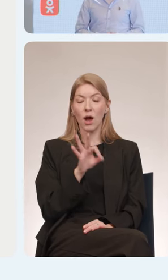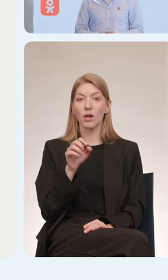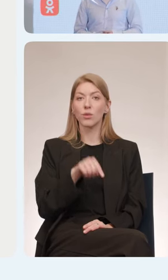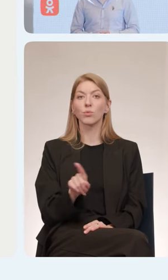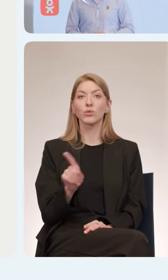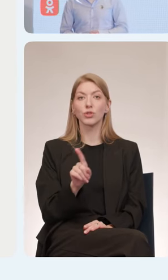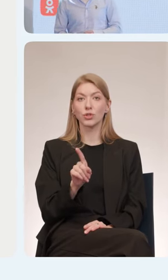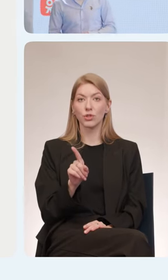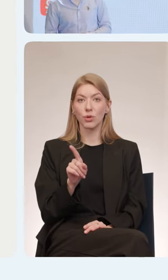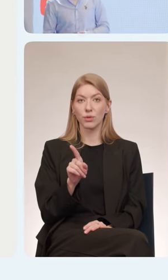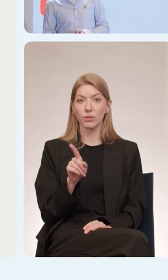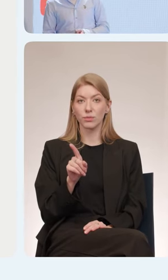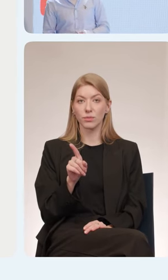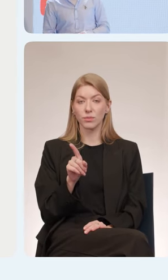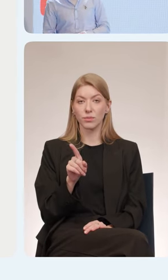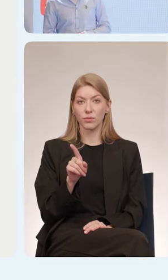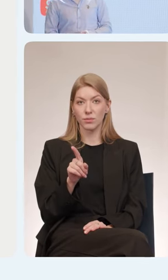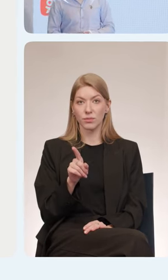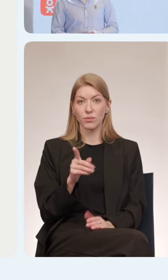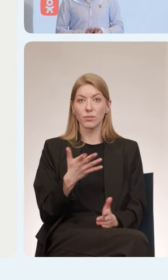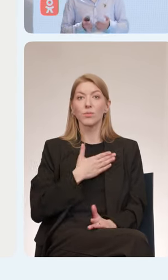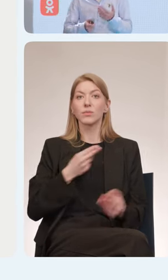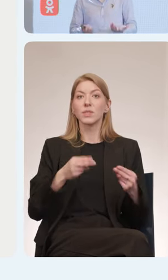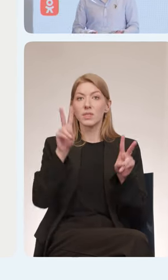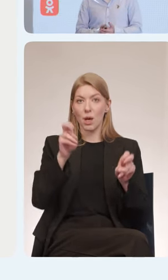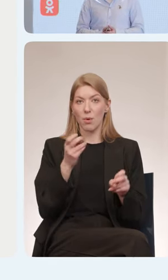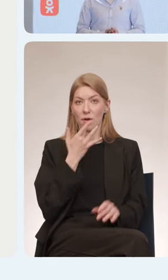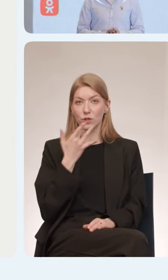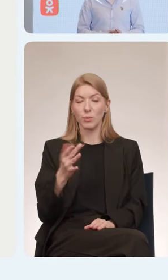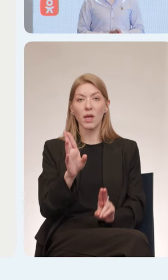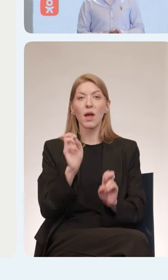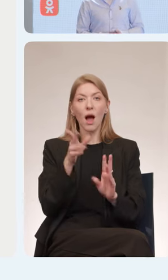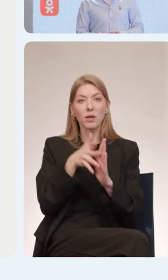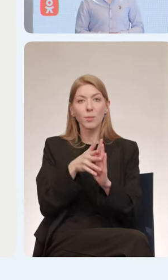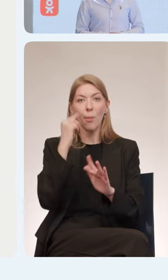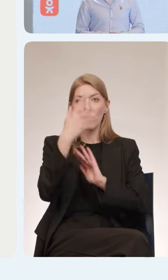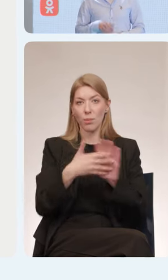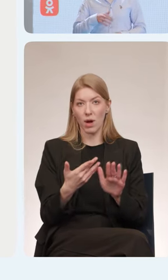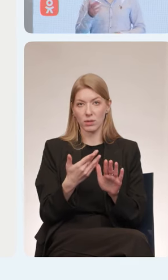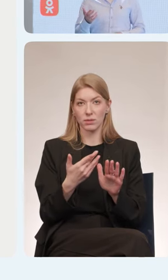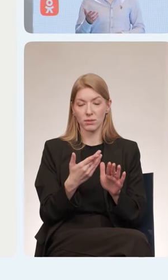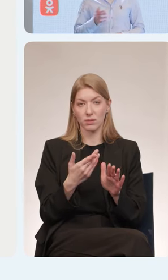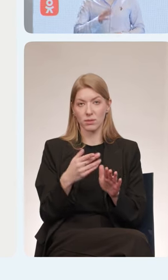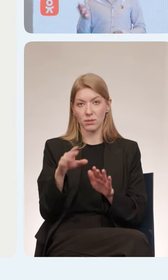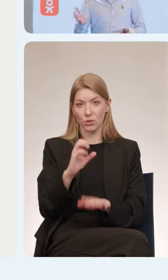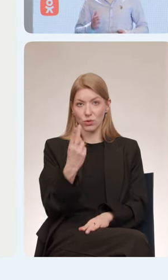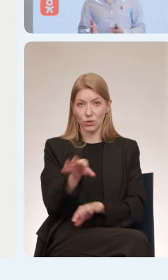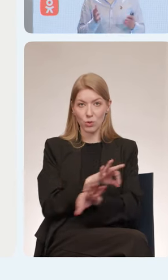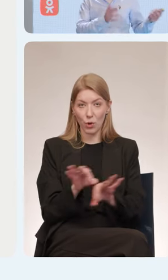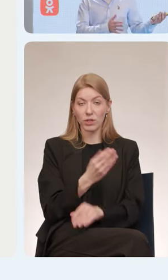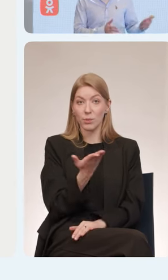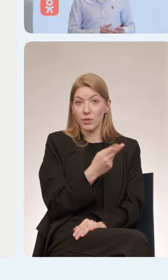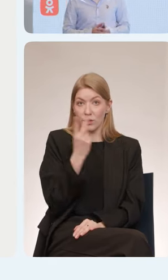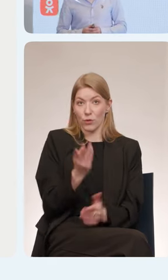вынесено, да, в тему моего выступления, про то, как измерять эффективность социальных проектов, мы на это смотрим, ну, с двух сторон.